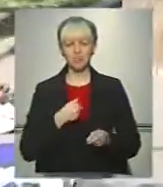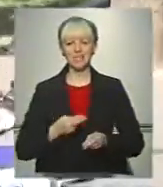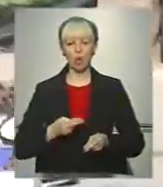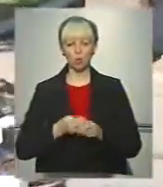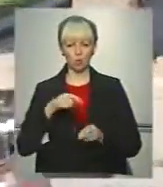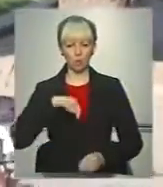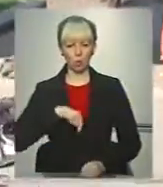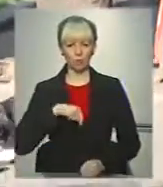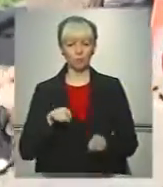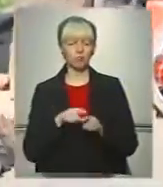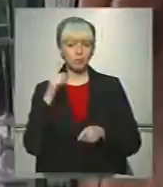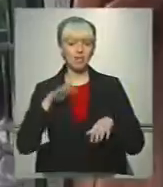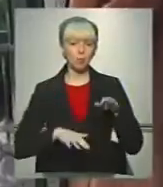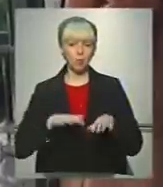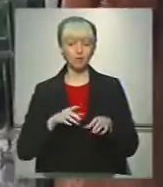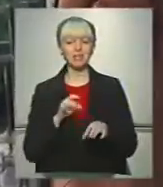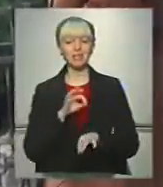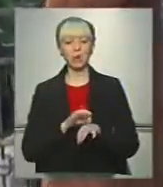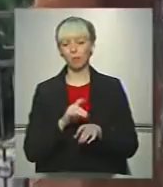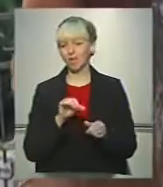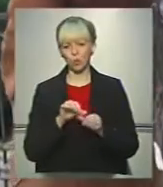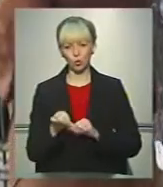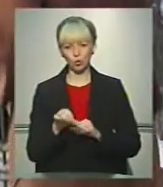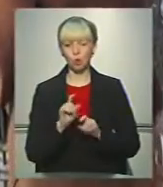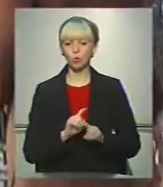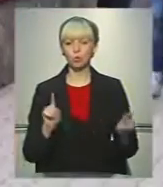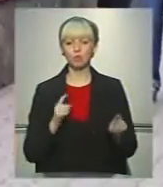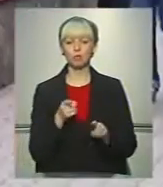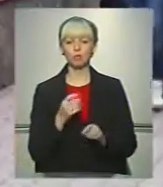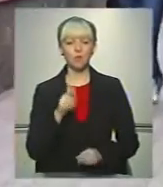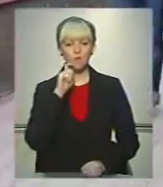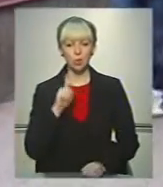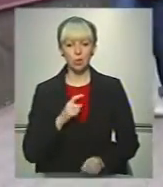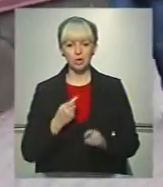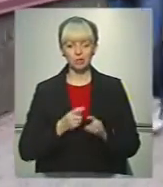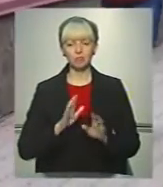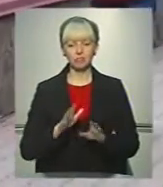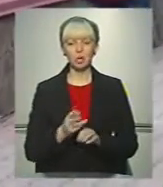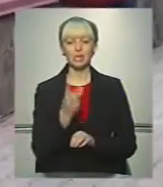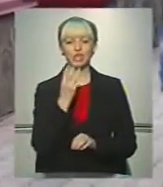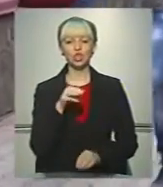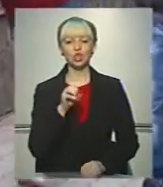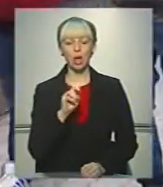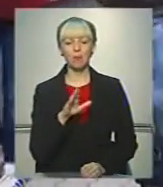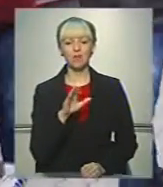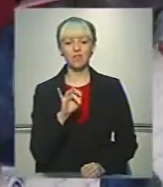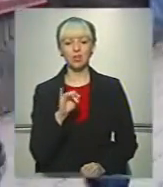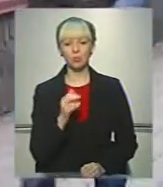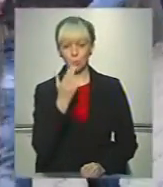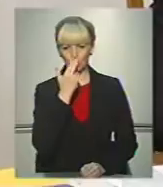загартовує організм. Проте ймовірність занедужити не виключає, особливо тому, що в Україні циркулюватимуть 3 штами вірусу грипу.